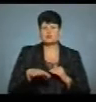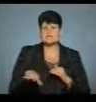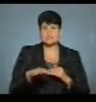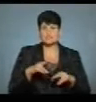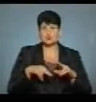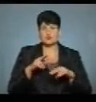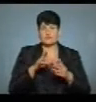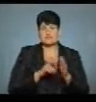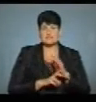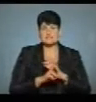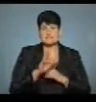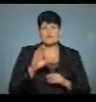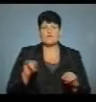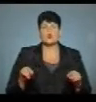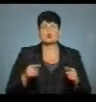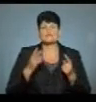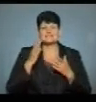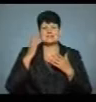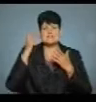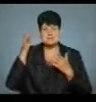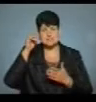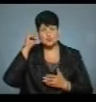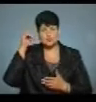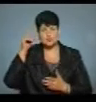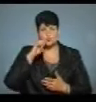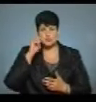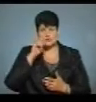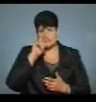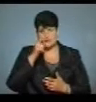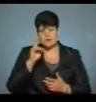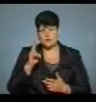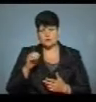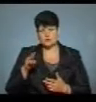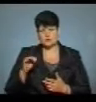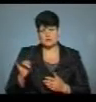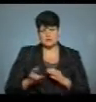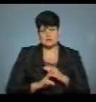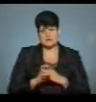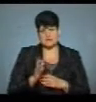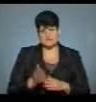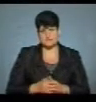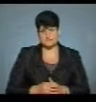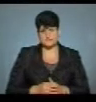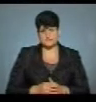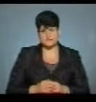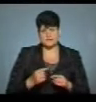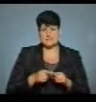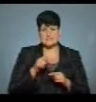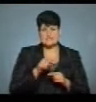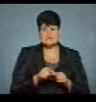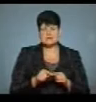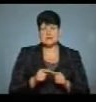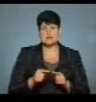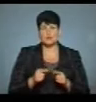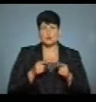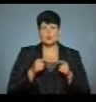збудована церква Вознесіння Господнього Української греко-католицької церкви. І цей куточок